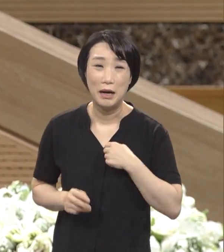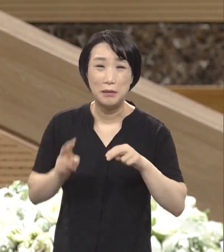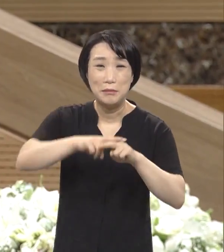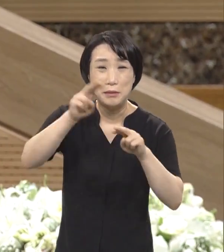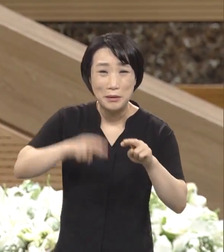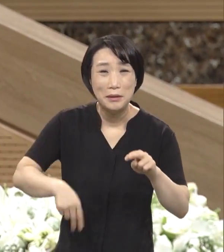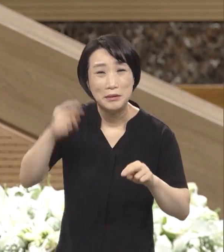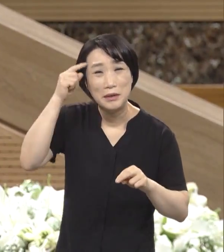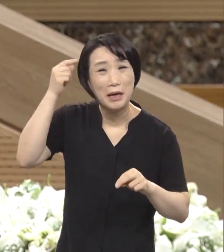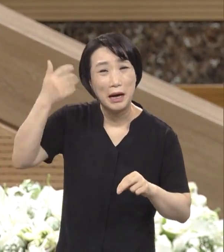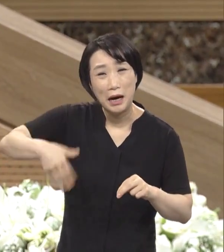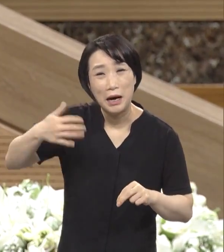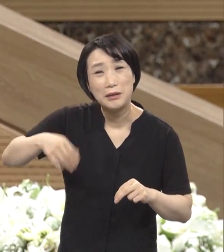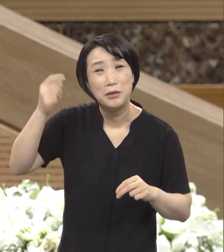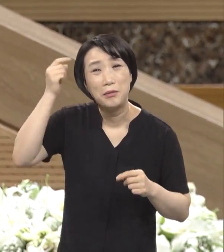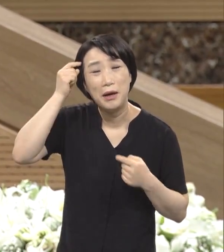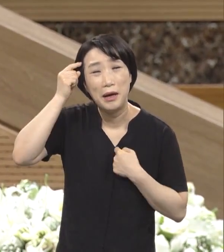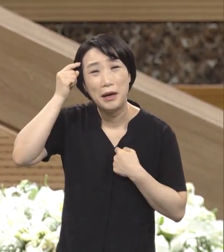물러서려고 하지 않느냐?